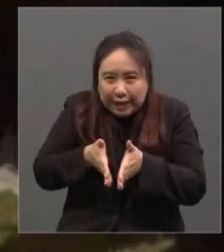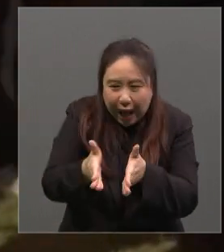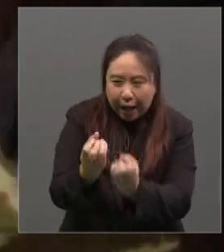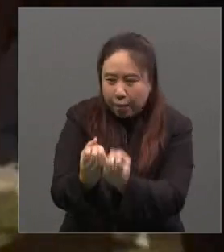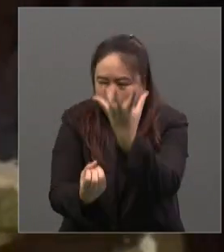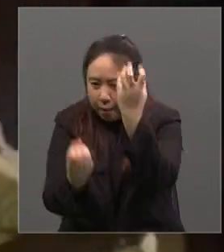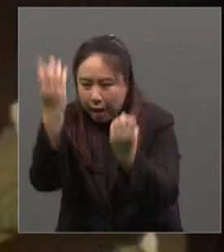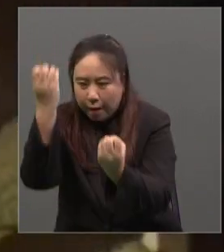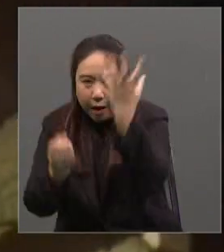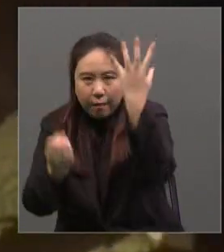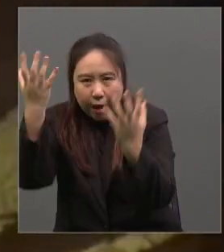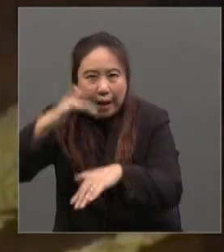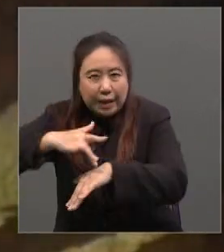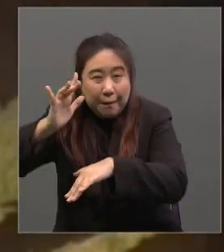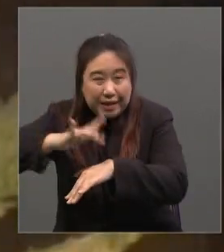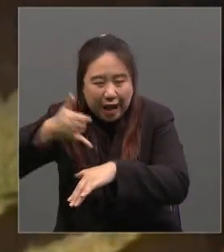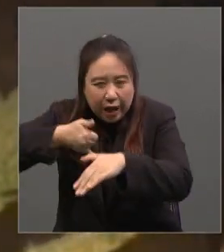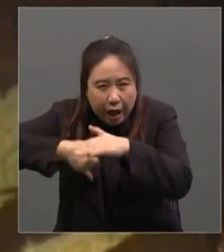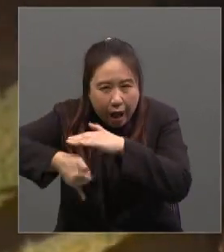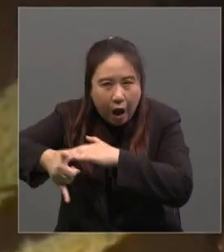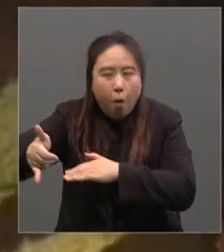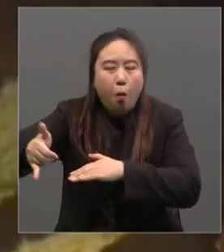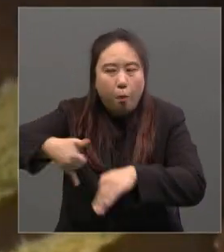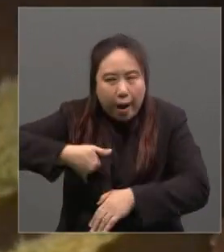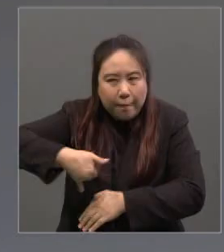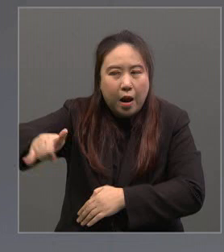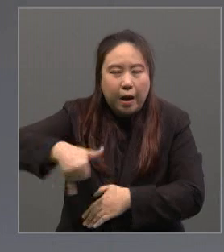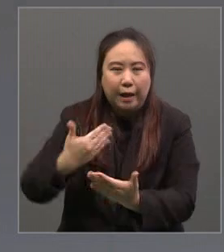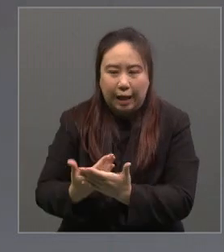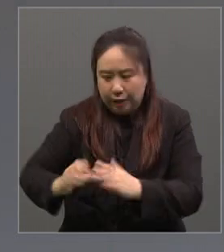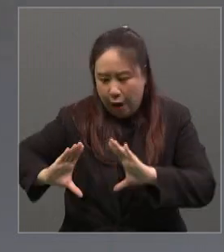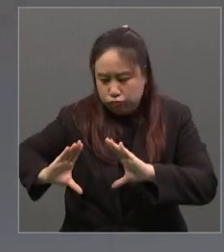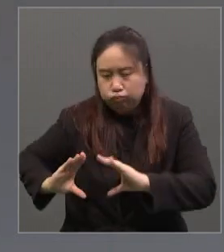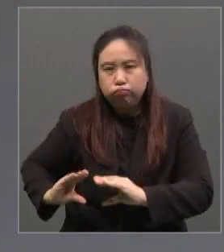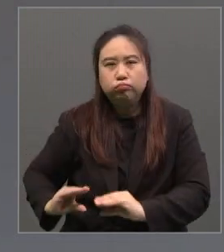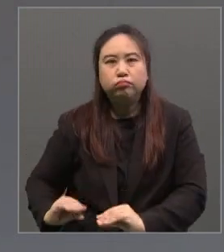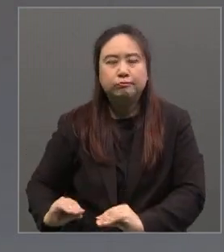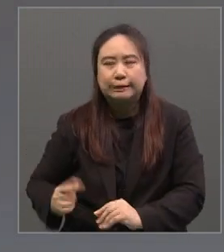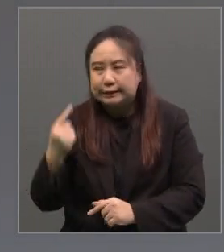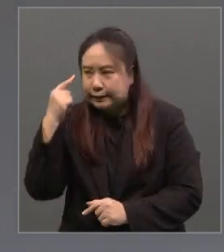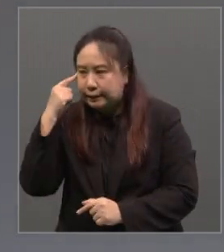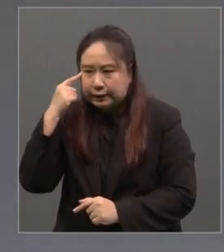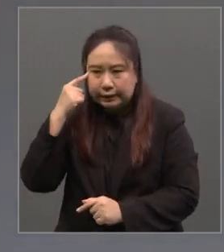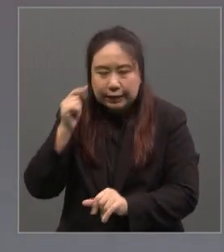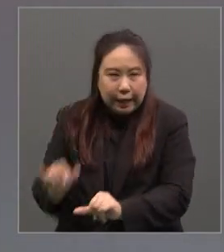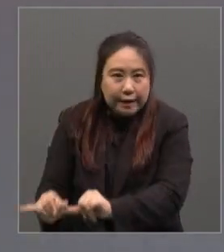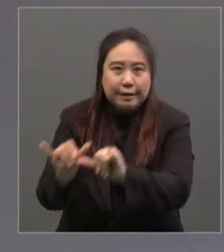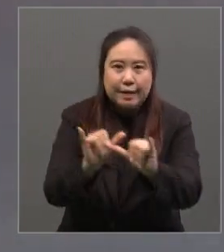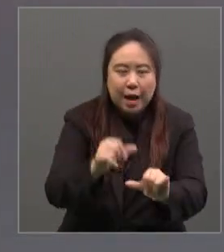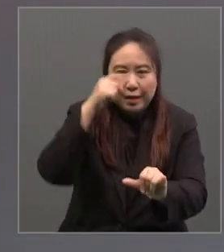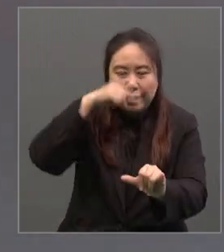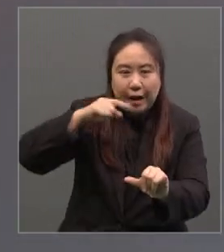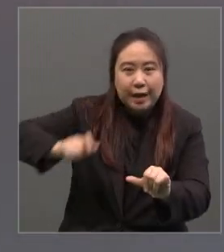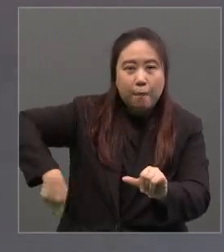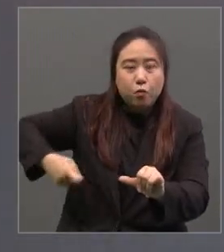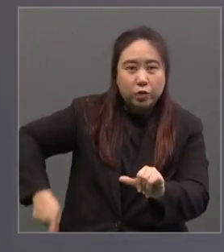แอบเข้าออกใช้ระยะจนเงินเนี่ยมันเริ่มหมดค่ะก็เลยตัดสินใจย้ายที่แหล่งกบด่านมาที่เขตชายแดนไทยกัมพูชา